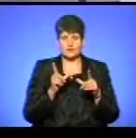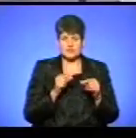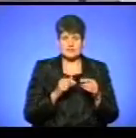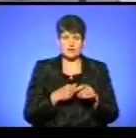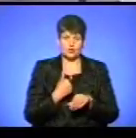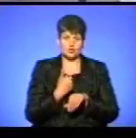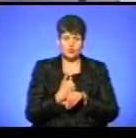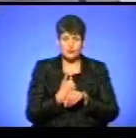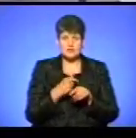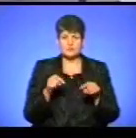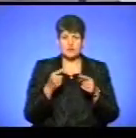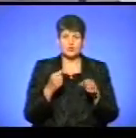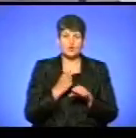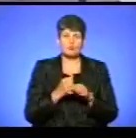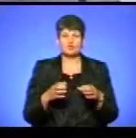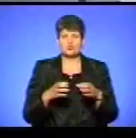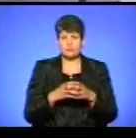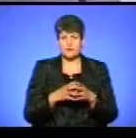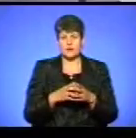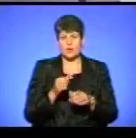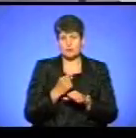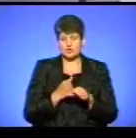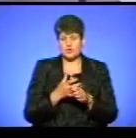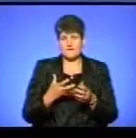робочу групу, яка опрацює питання фінансування з